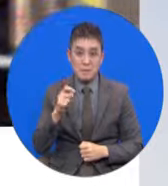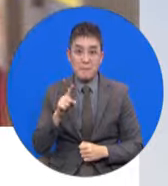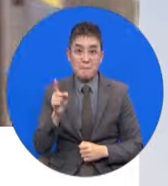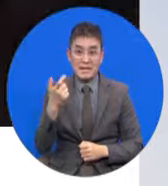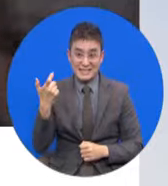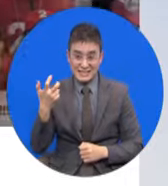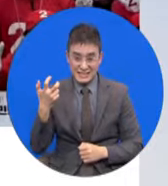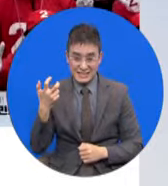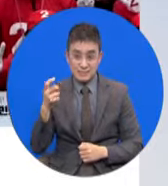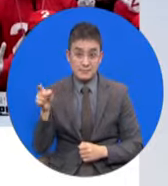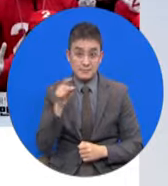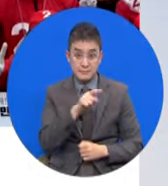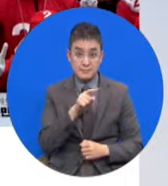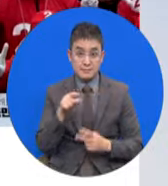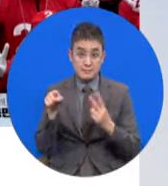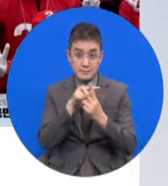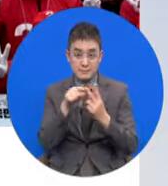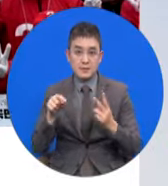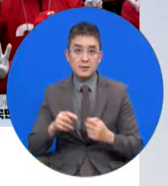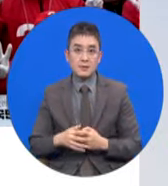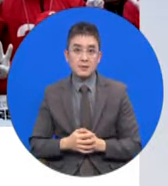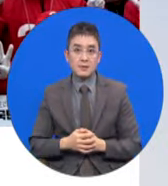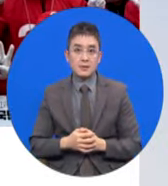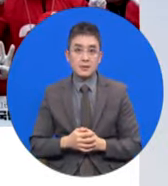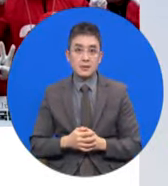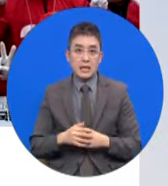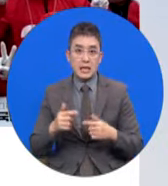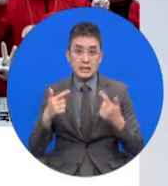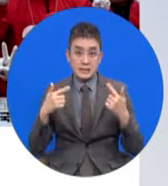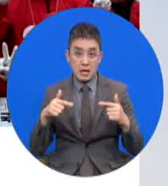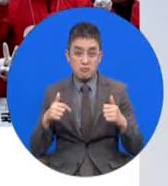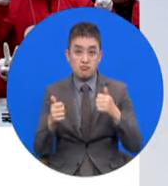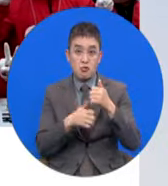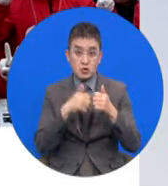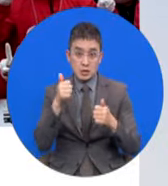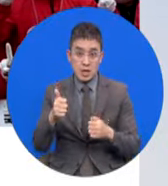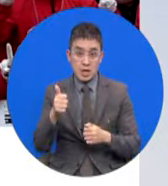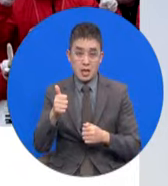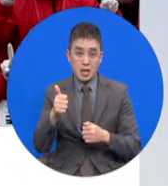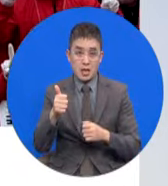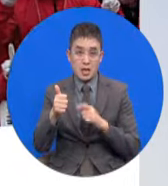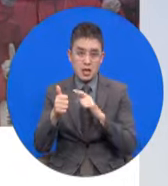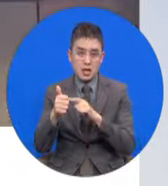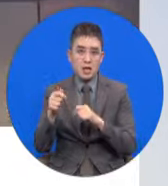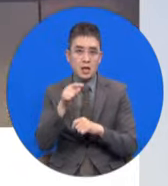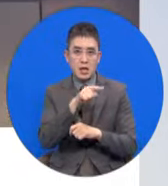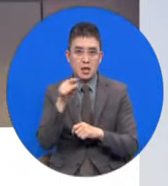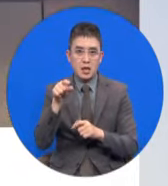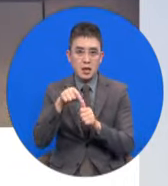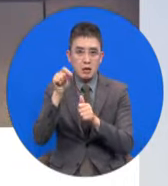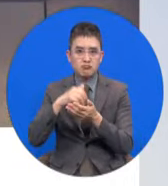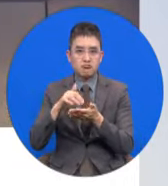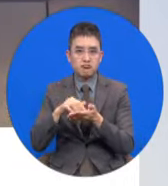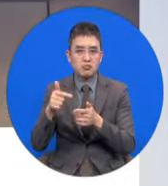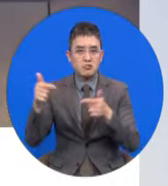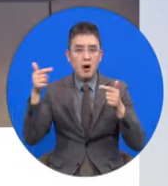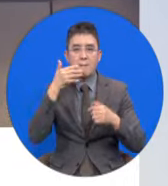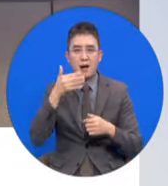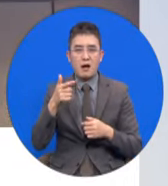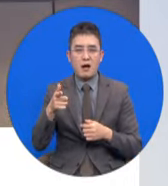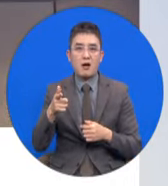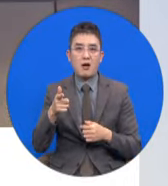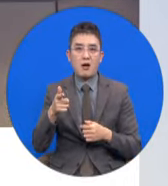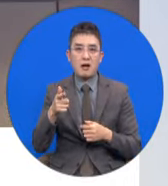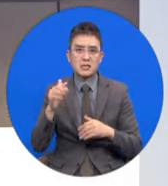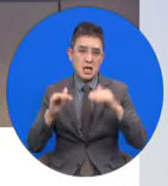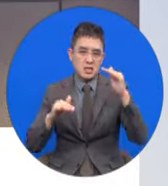이거에 따라 가지고 구체적으로 상임위원장 배분 같은 데 있어서도 상당한 차이가 있다. 그렇기 때문에 이번